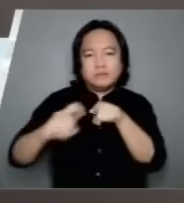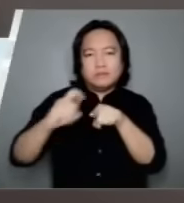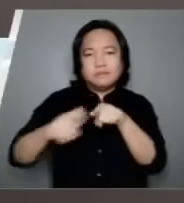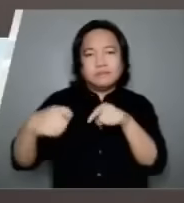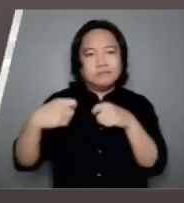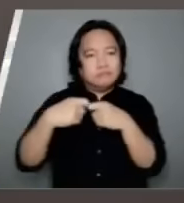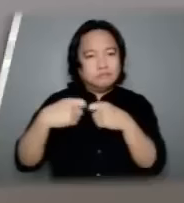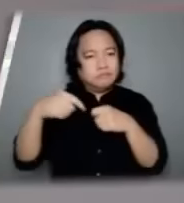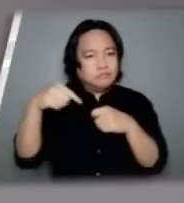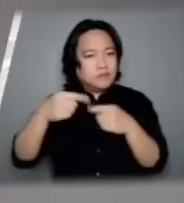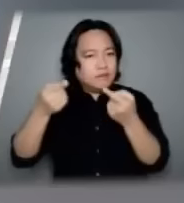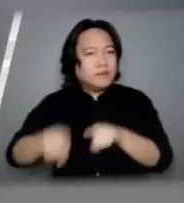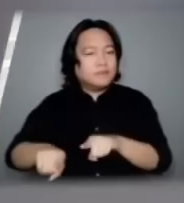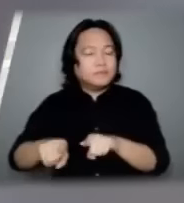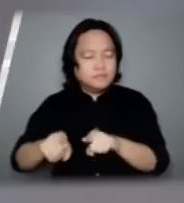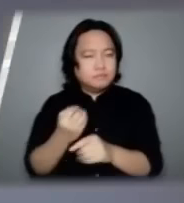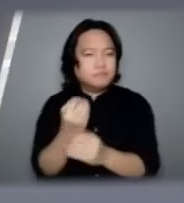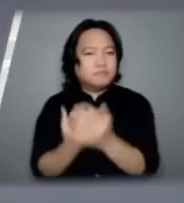ang imbisigasyon.